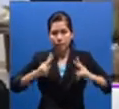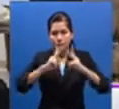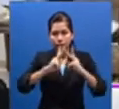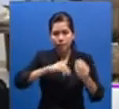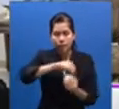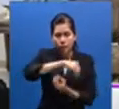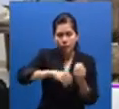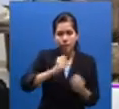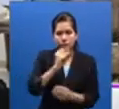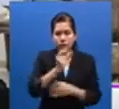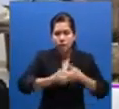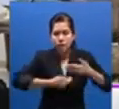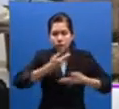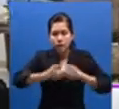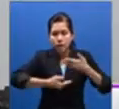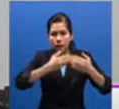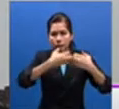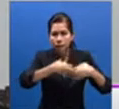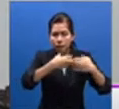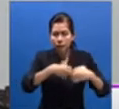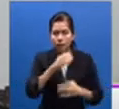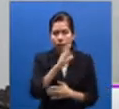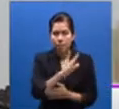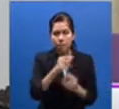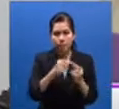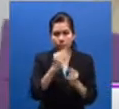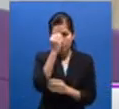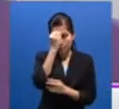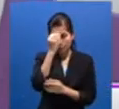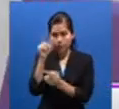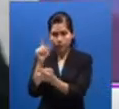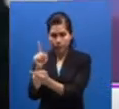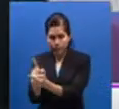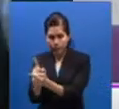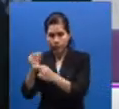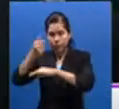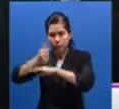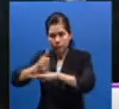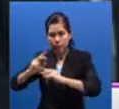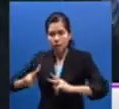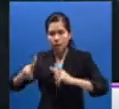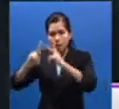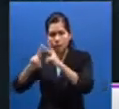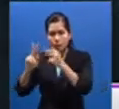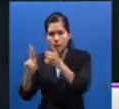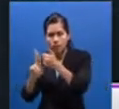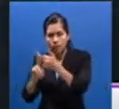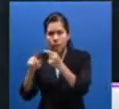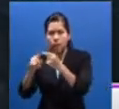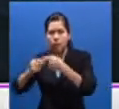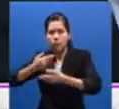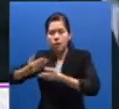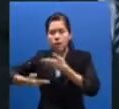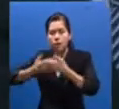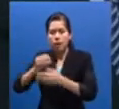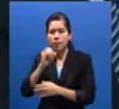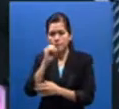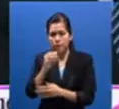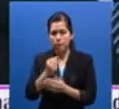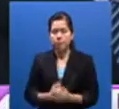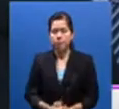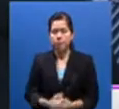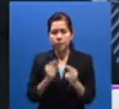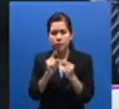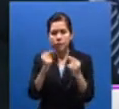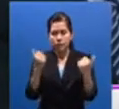เศรษฐกิจการค้าและอุตสาหกรรมของญี่ปุ่นได้เข้าพบนางอภิรดีดันราพรรัฐมนตรีช่วยว่าการกระทรวงพาณิชย์ยืนยันยังคงให้ความสำคัญ